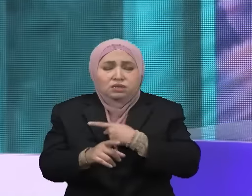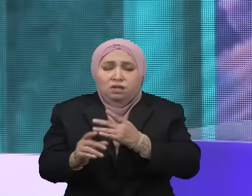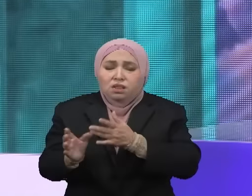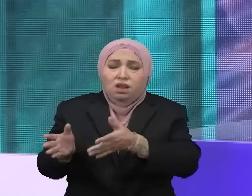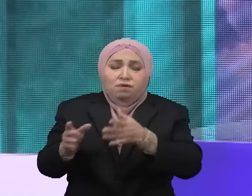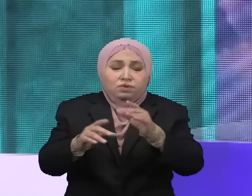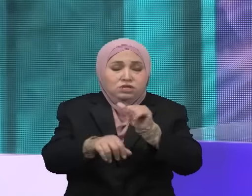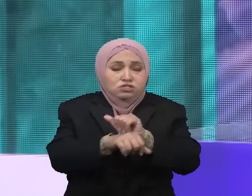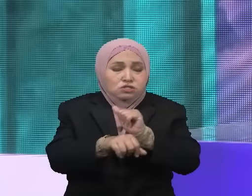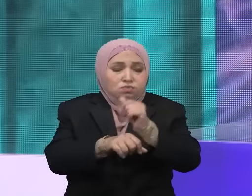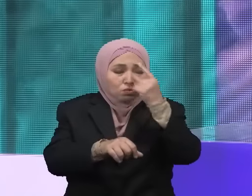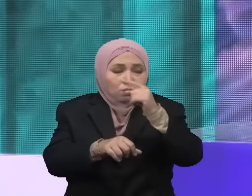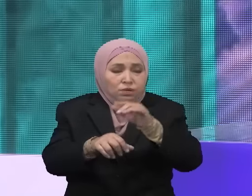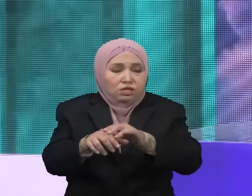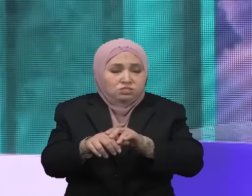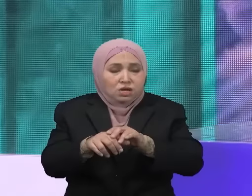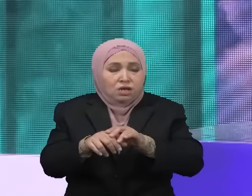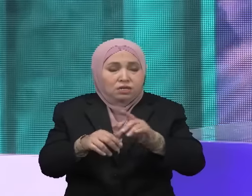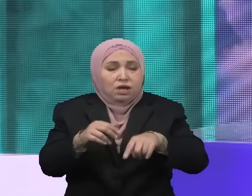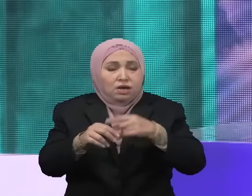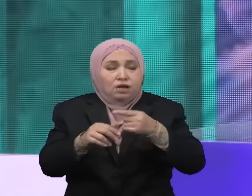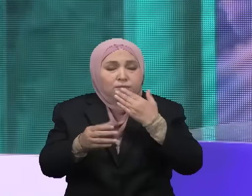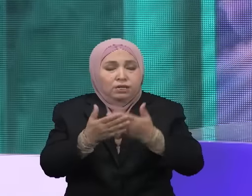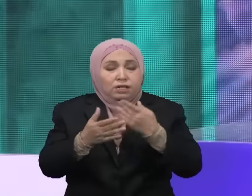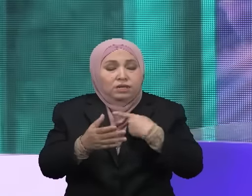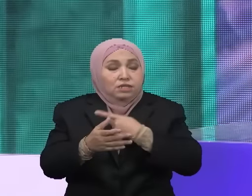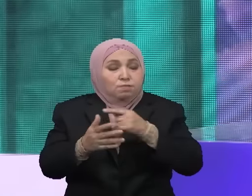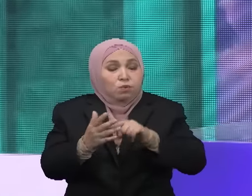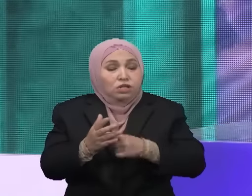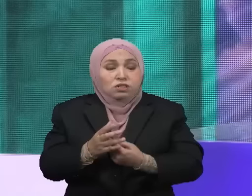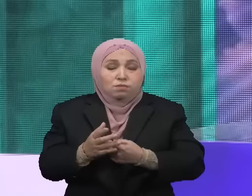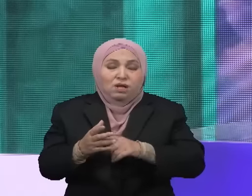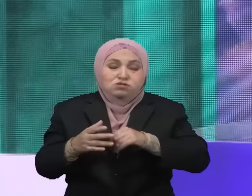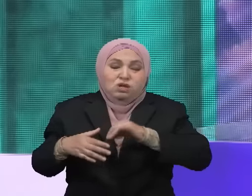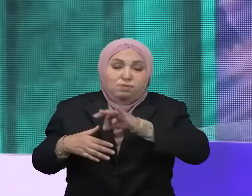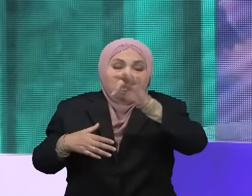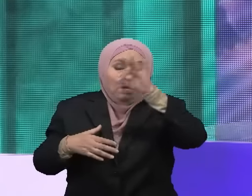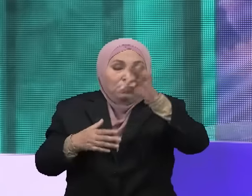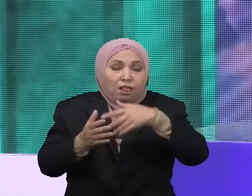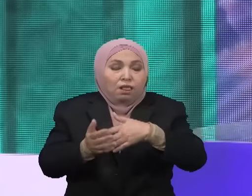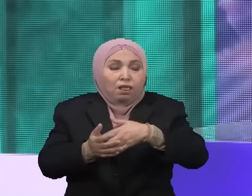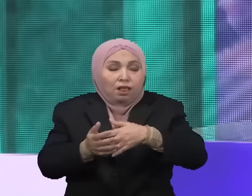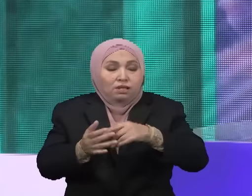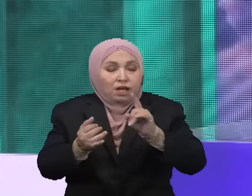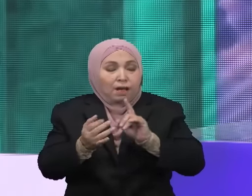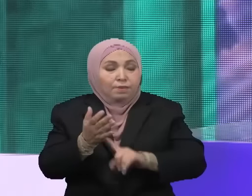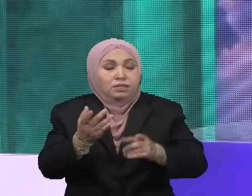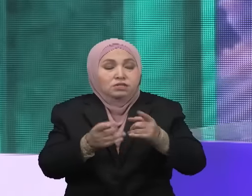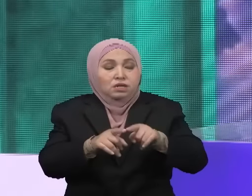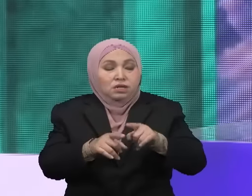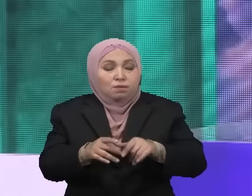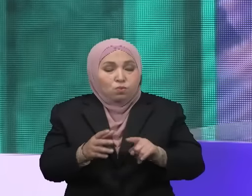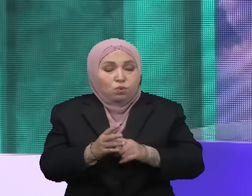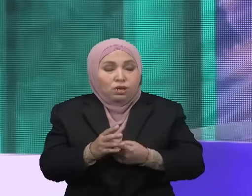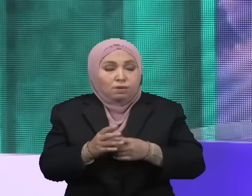tinggalkan kerja untuk mengajak ke arah kebaikan, kita mula lemah semangat, apa jadi? Maka kesannya kita pun akhirnya akan